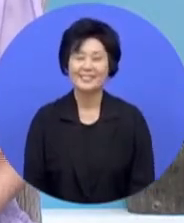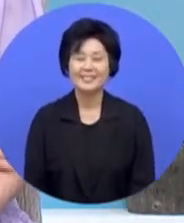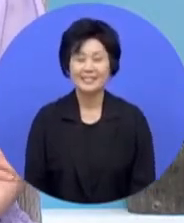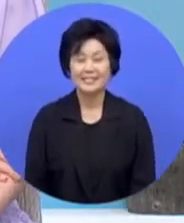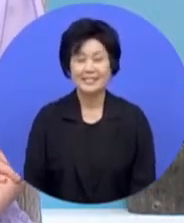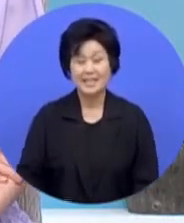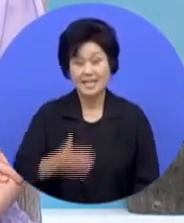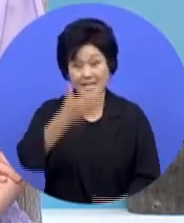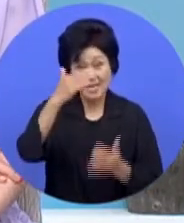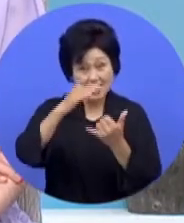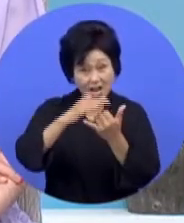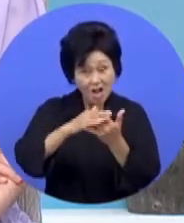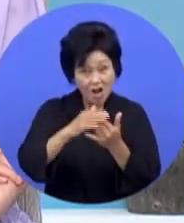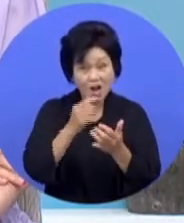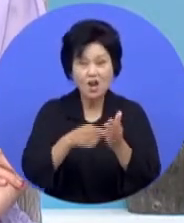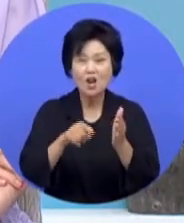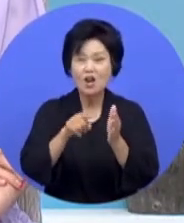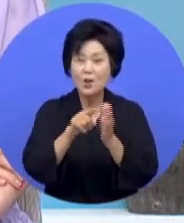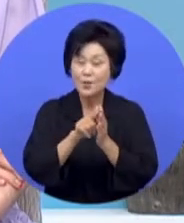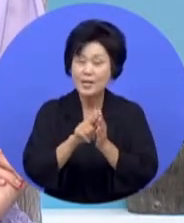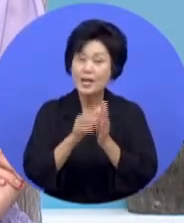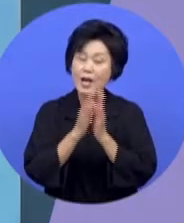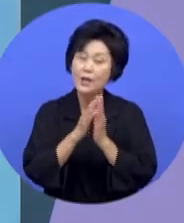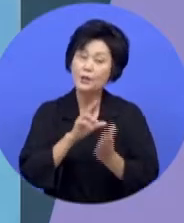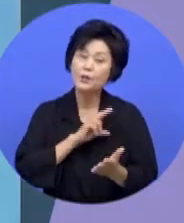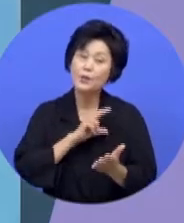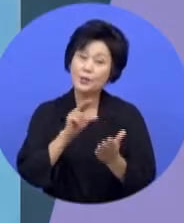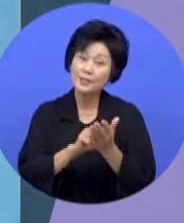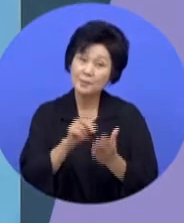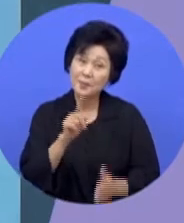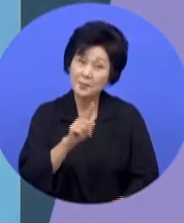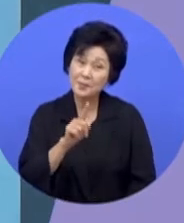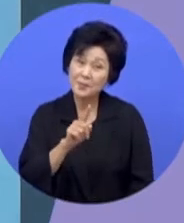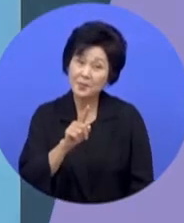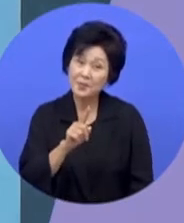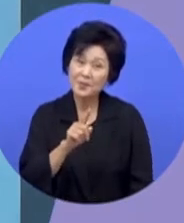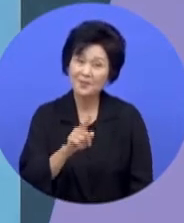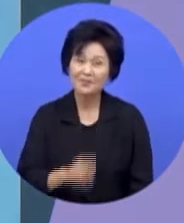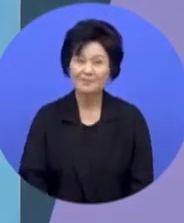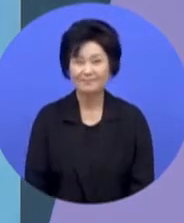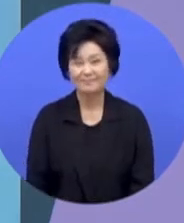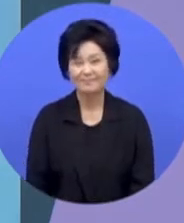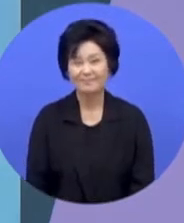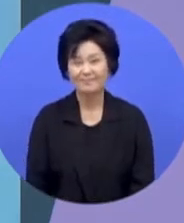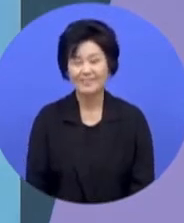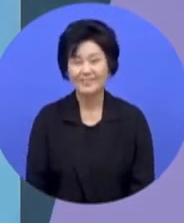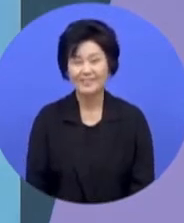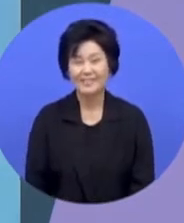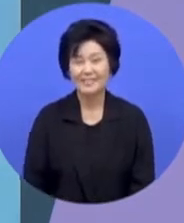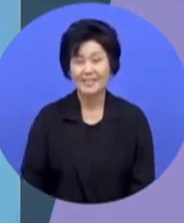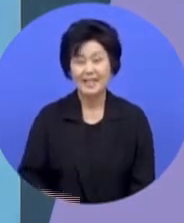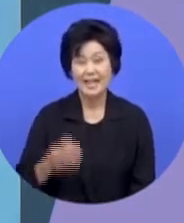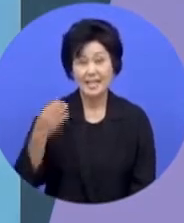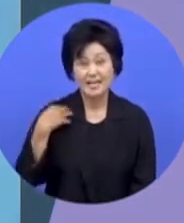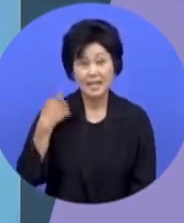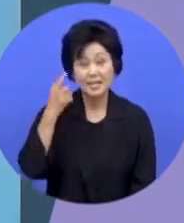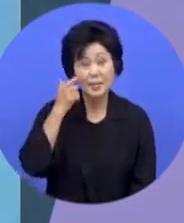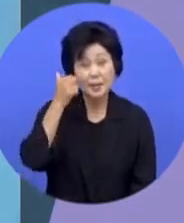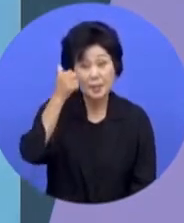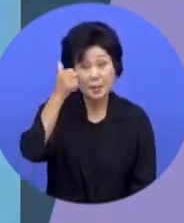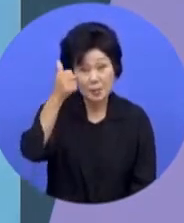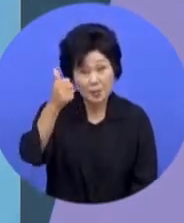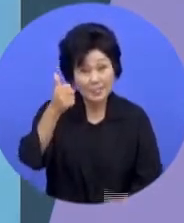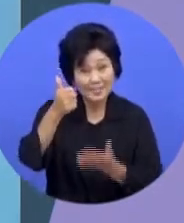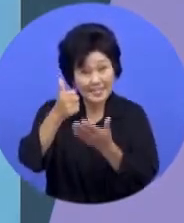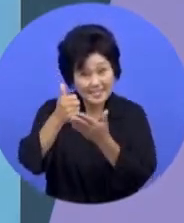다음 세대를 위한 기도 제목은 어떤 걸 갖고 계세요? 네, 저희 이제 담임 목사님이신 교장